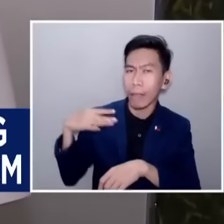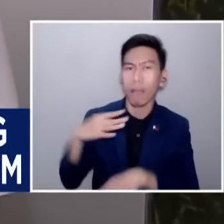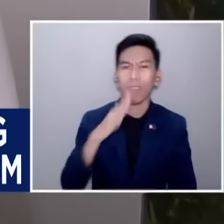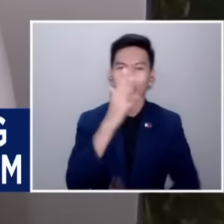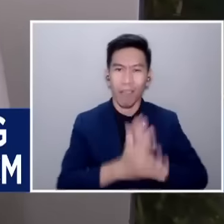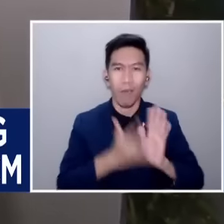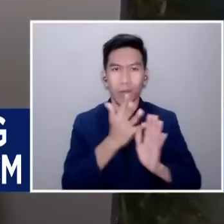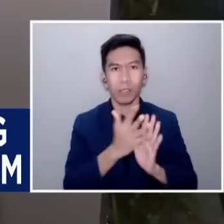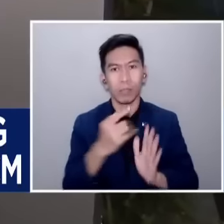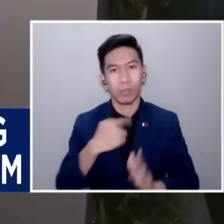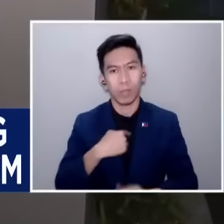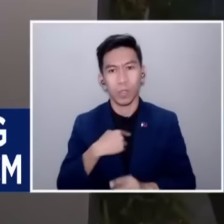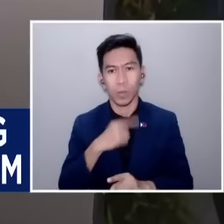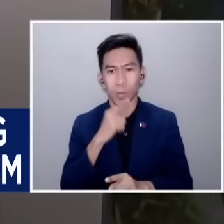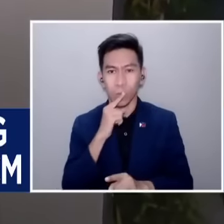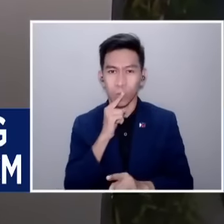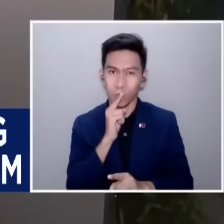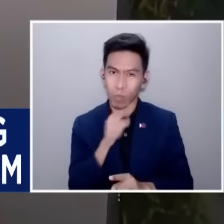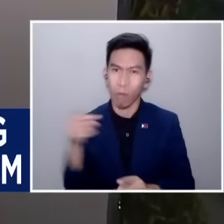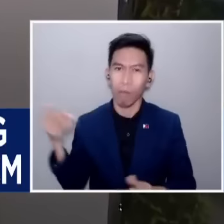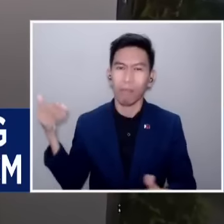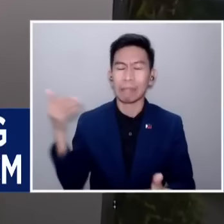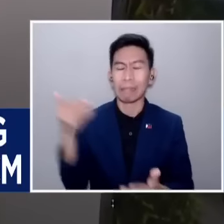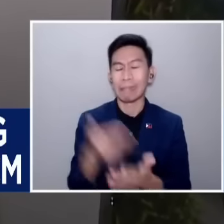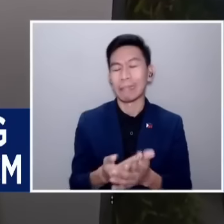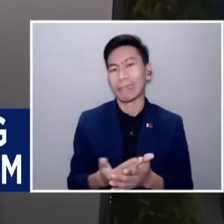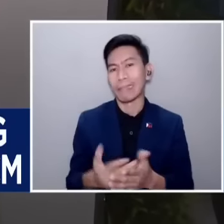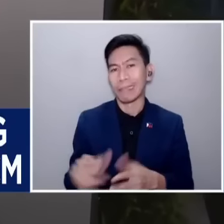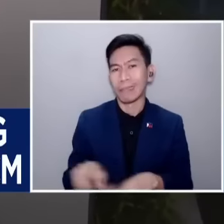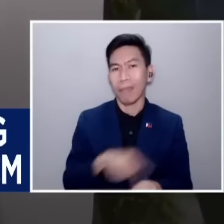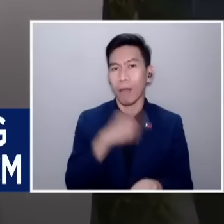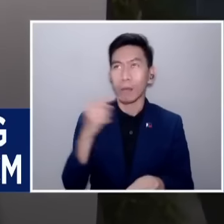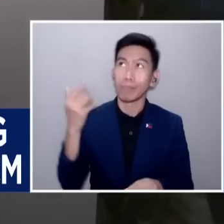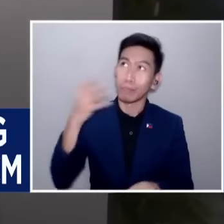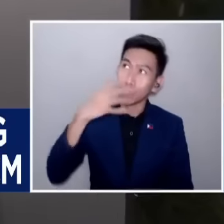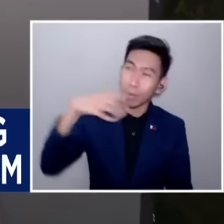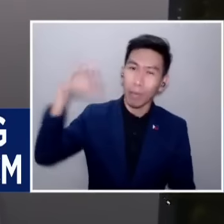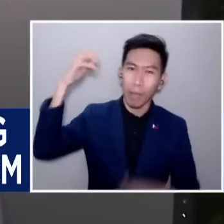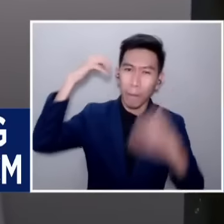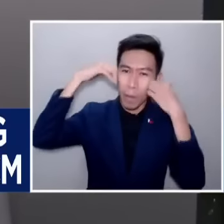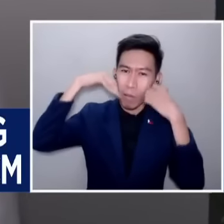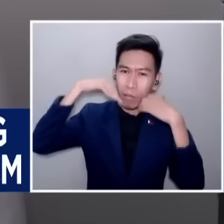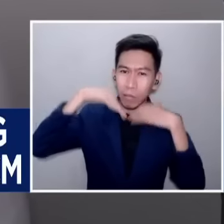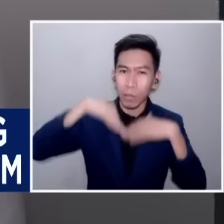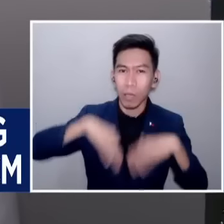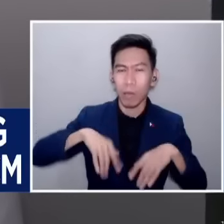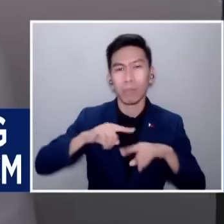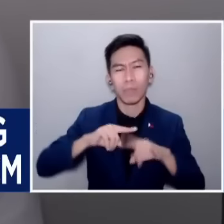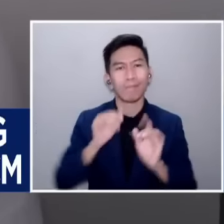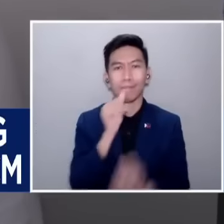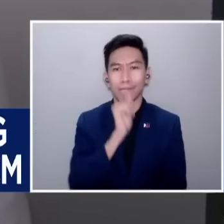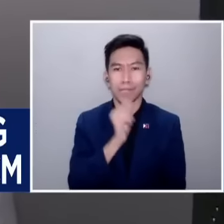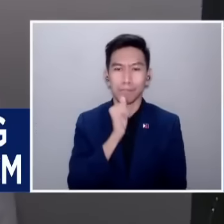dito. So, medyo babad na po sa initan. Pero mahalaga po kasi sa akin na nababantayan ko yung boto ko